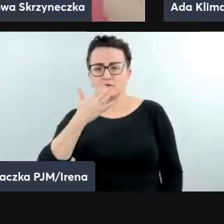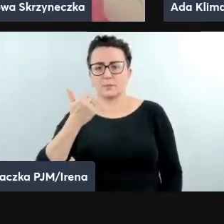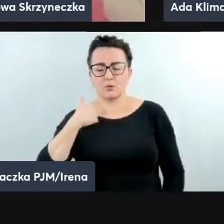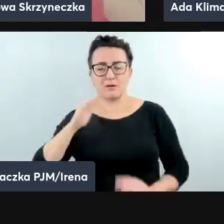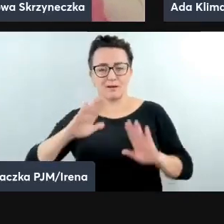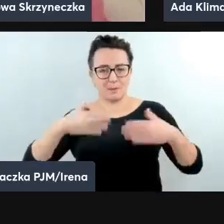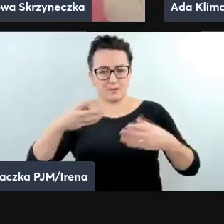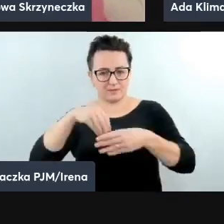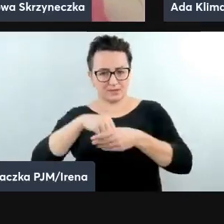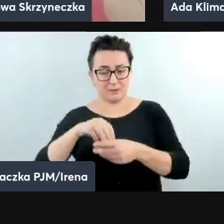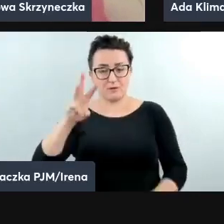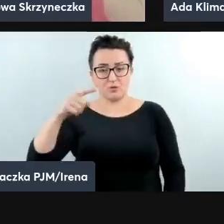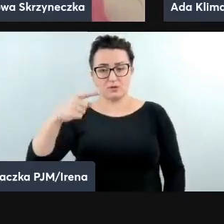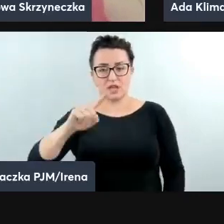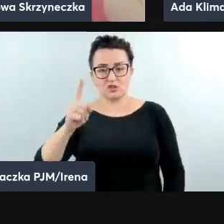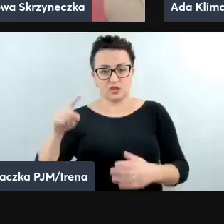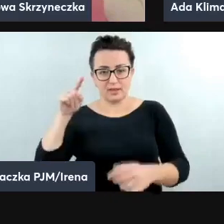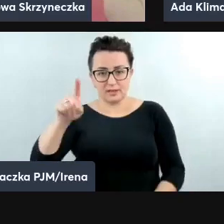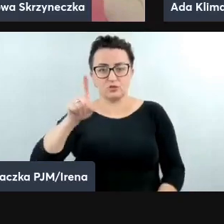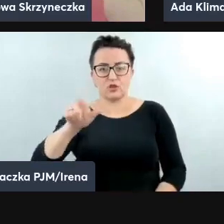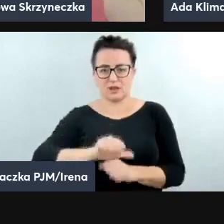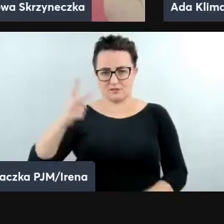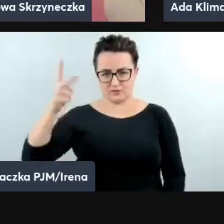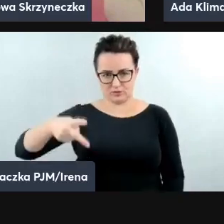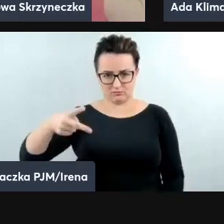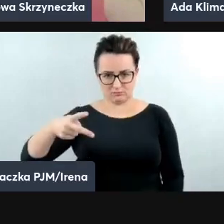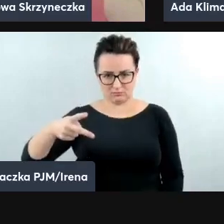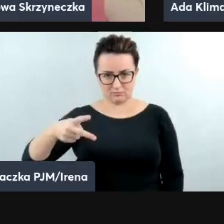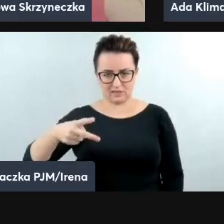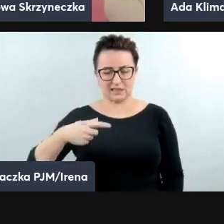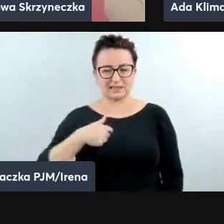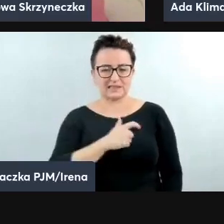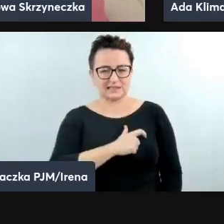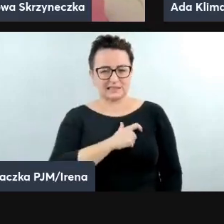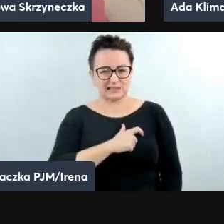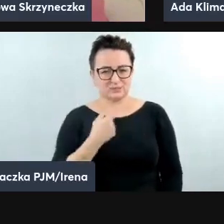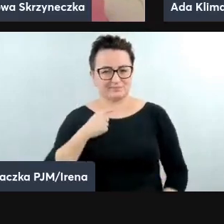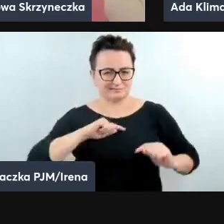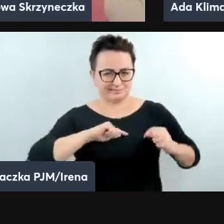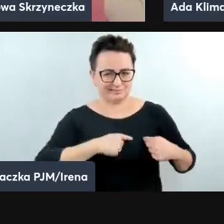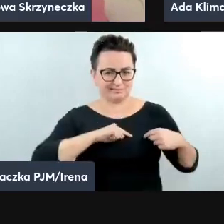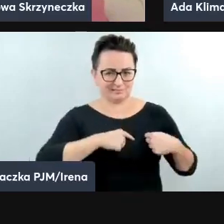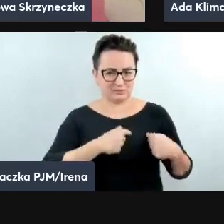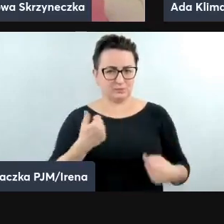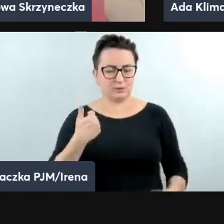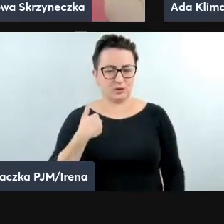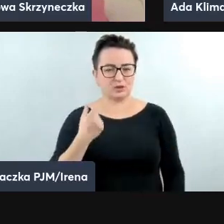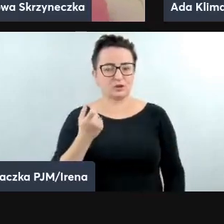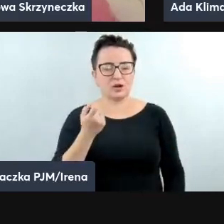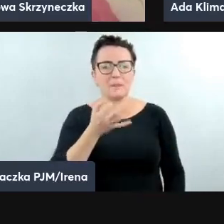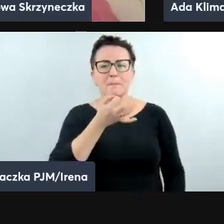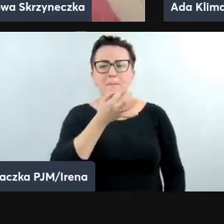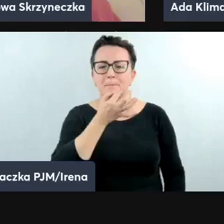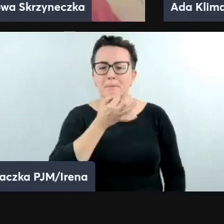ale chociaż bardzo mnie tam serduszko bolało, że jednak no mało to jednak jest zaznaczone, że jest bardzo różnie. Ja